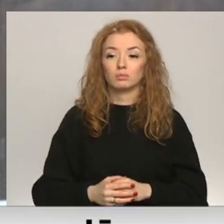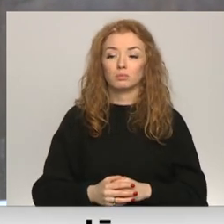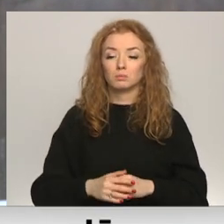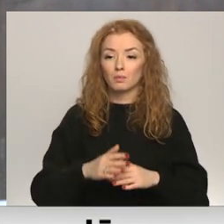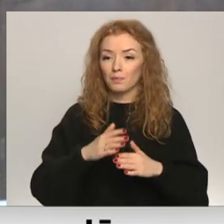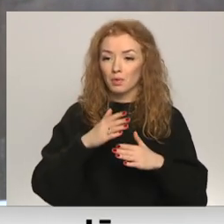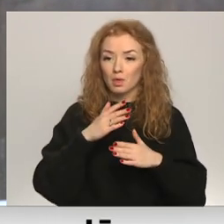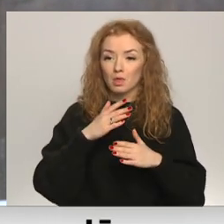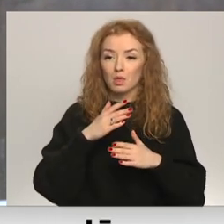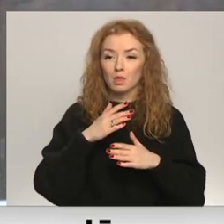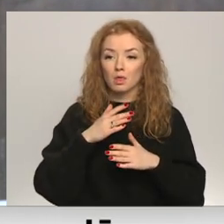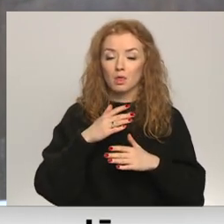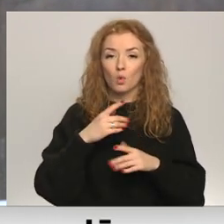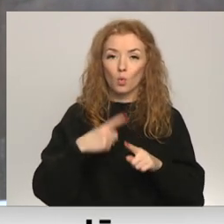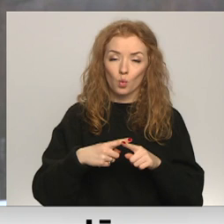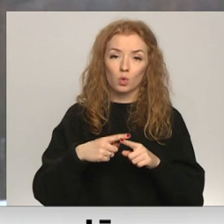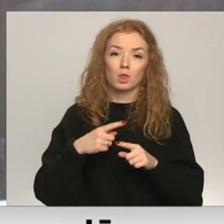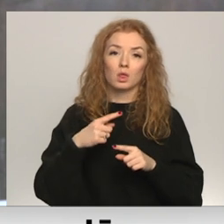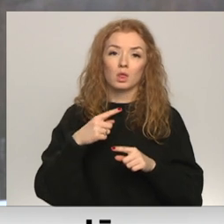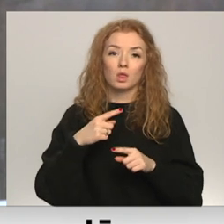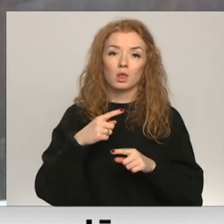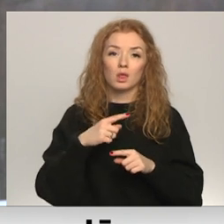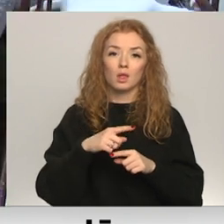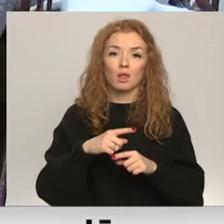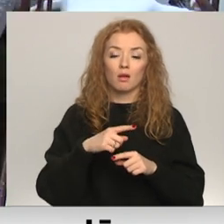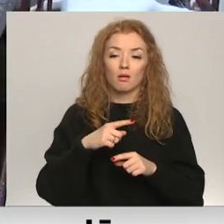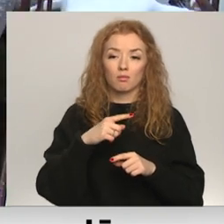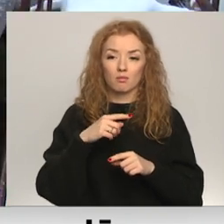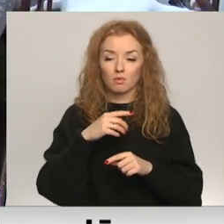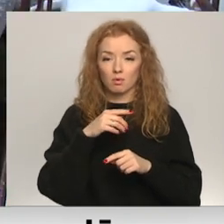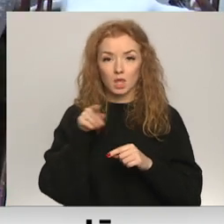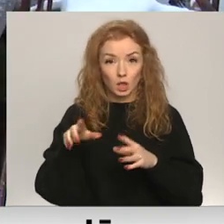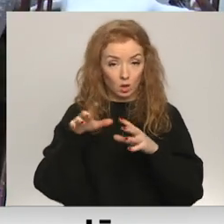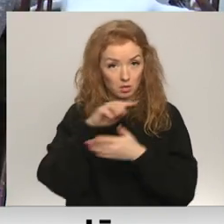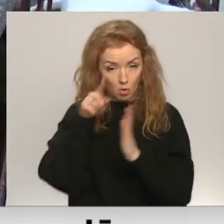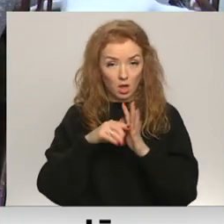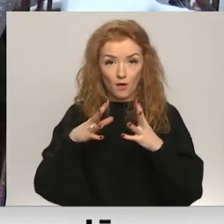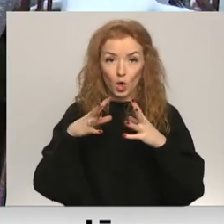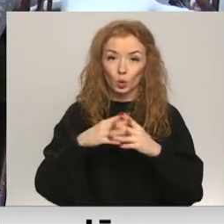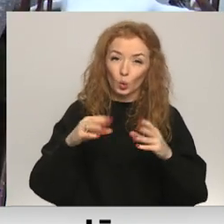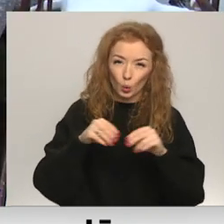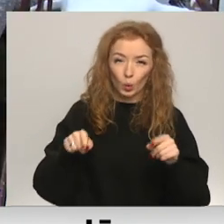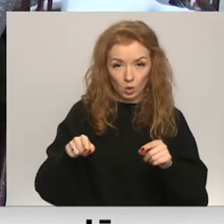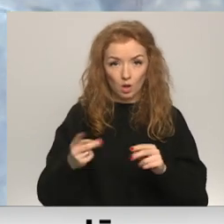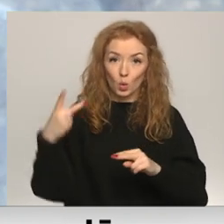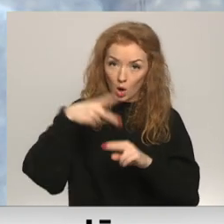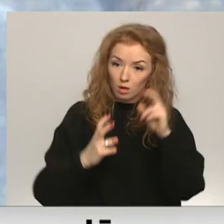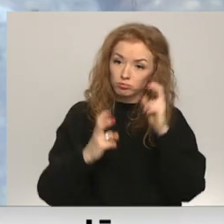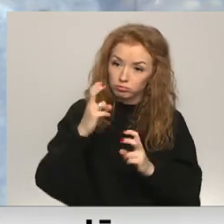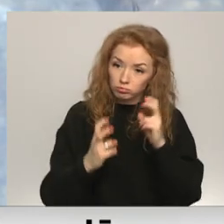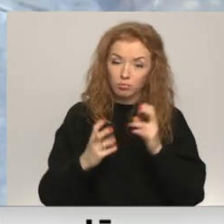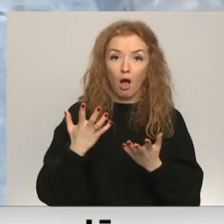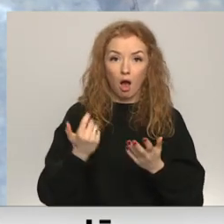Nav bijis, ka tās dūņas mums gribētu, nu, kā saka, aizbēgt no šeit. Tās dūņas jāpārstrādā, kaut kas jādara, nu, jo ies